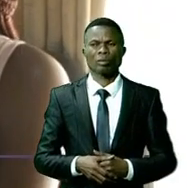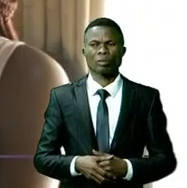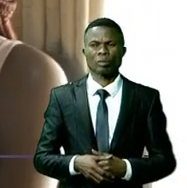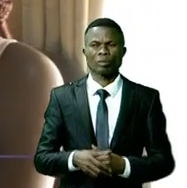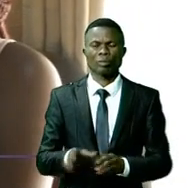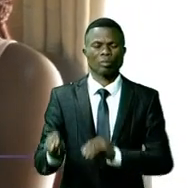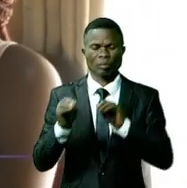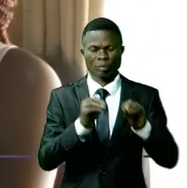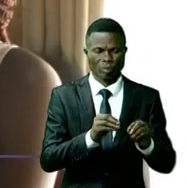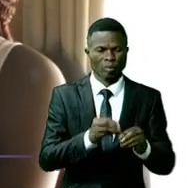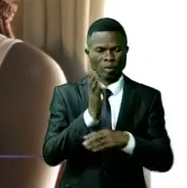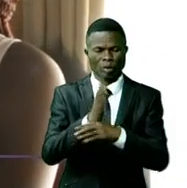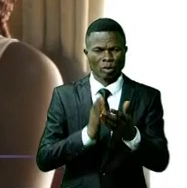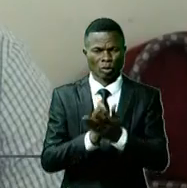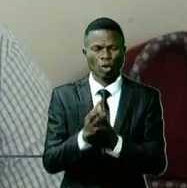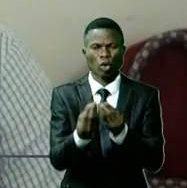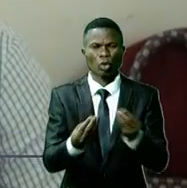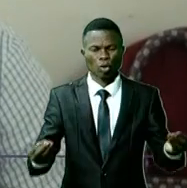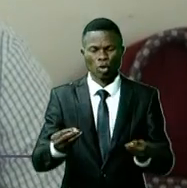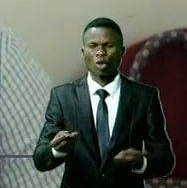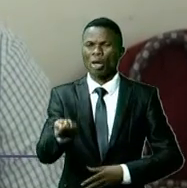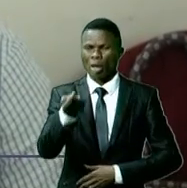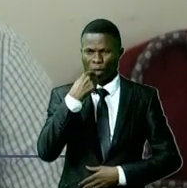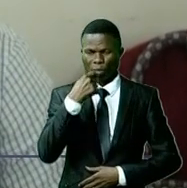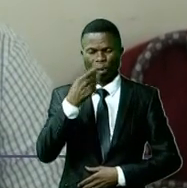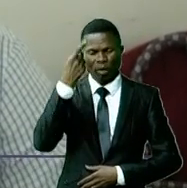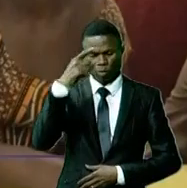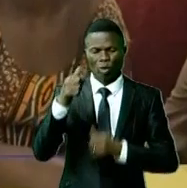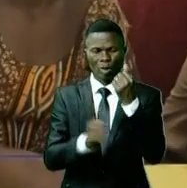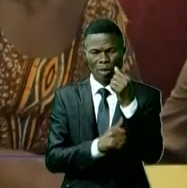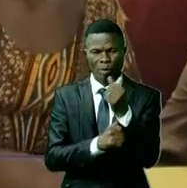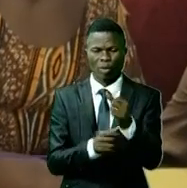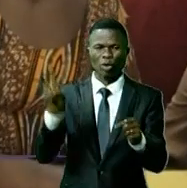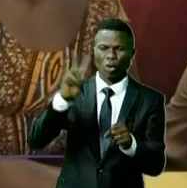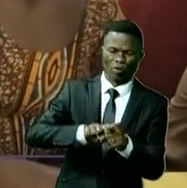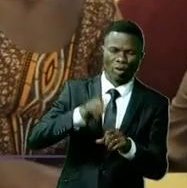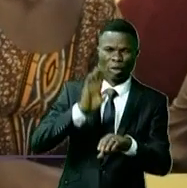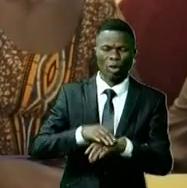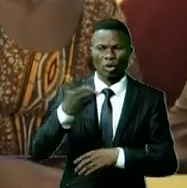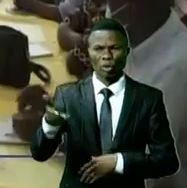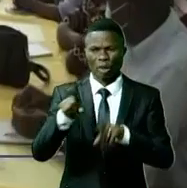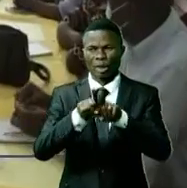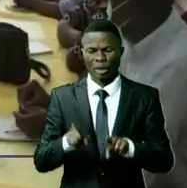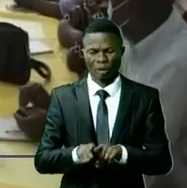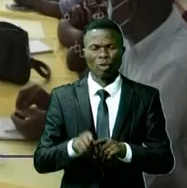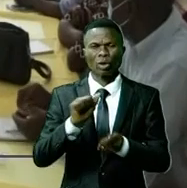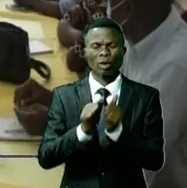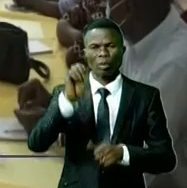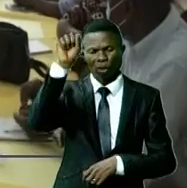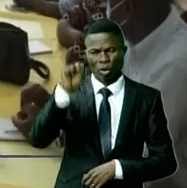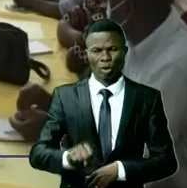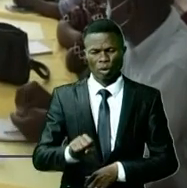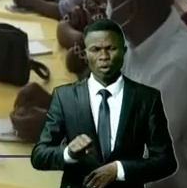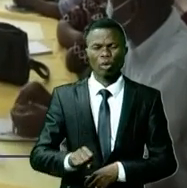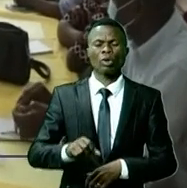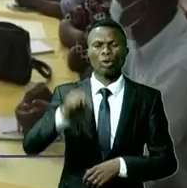de la directive de traitement des survivants des violences sexuelles et sexistes de 9 zones de santé de la partie sud du Nord Kivu ont